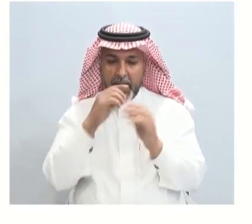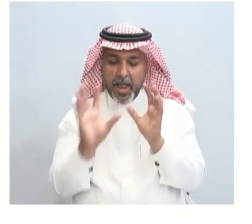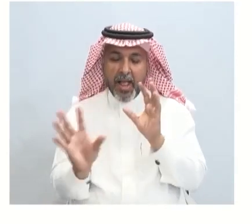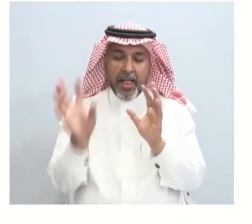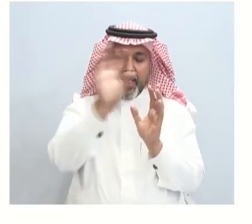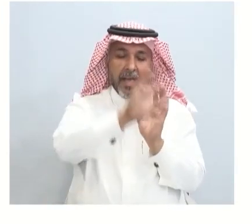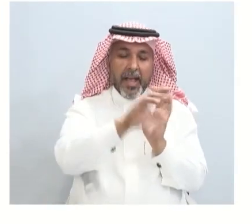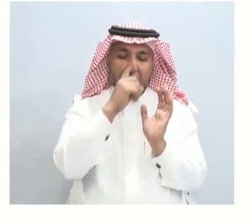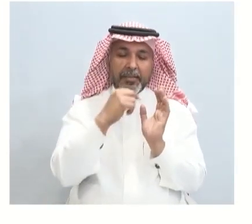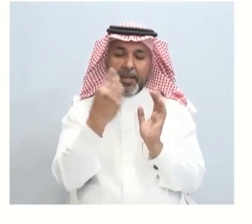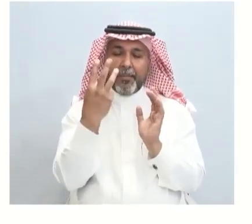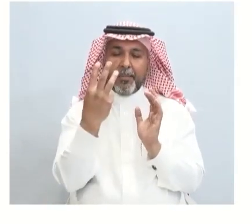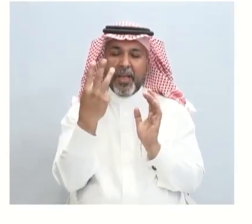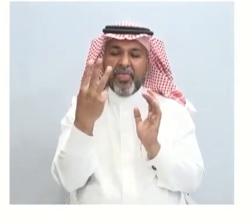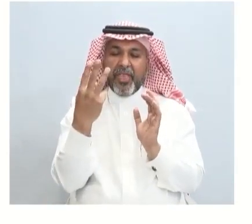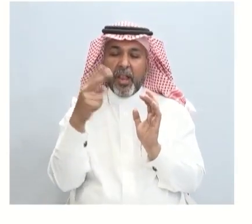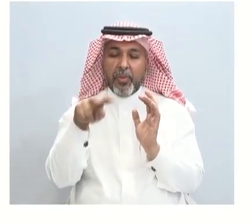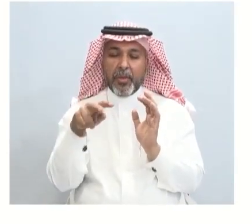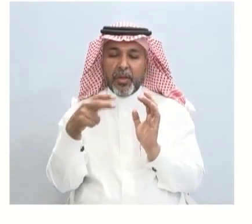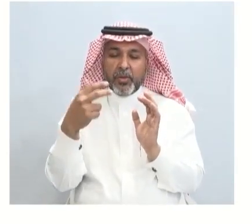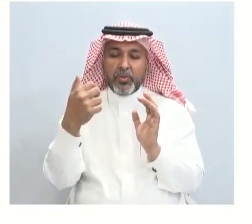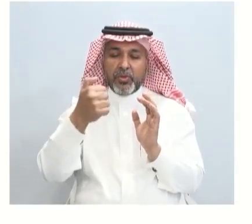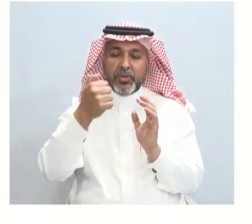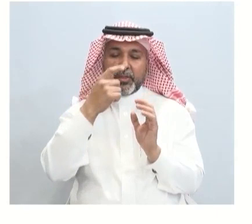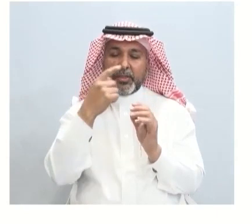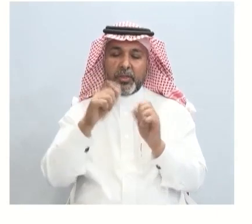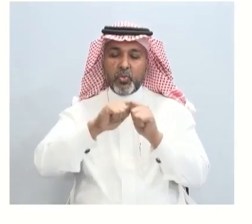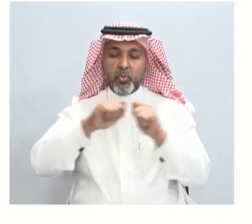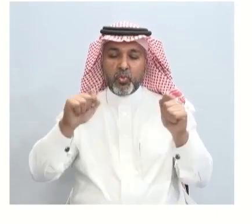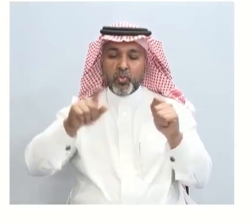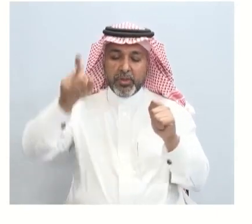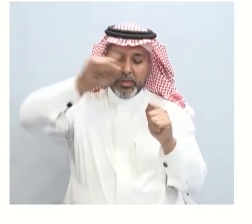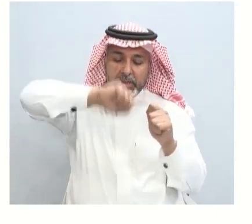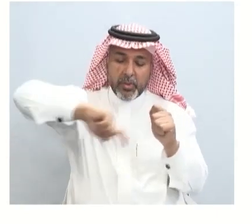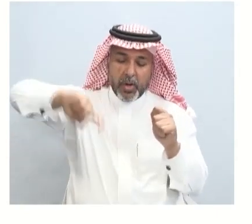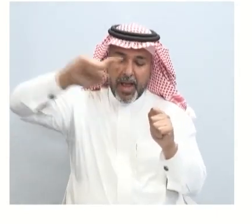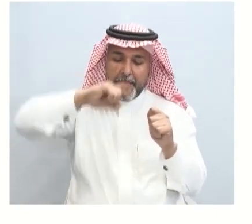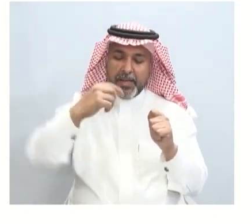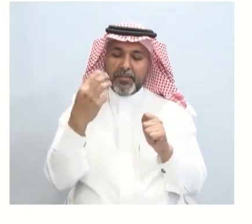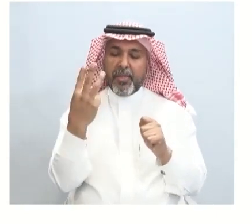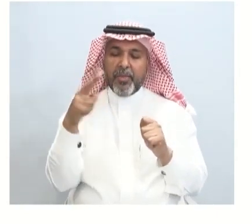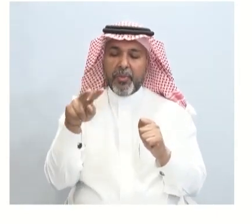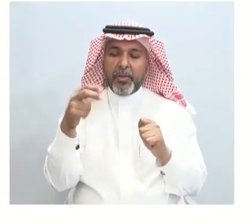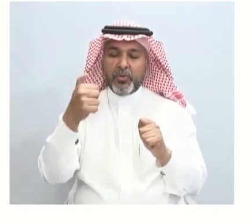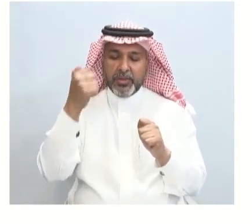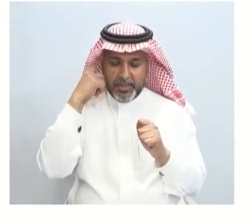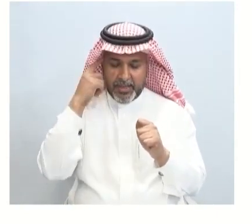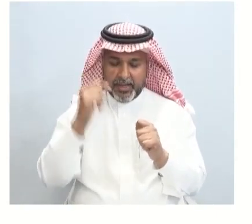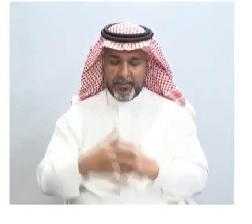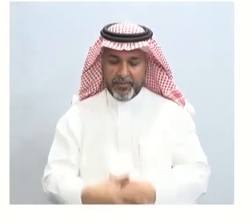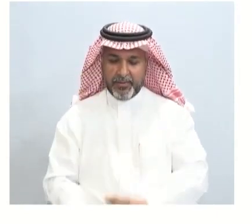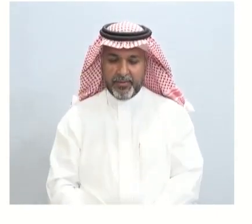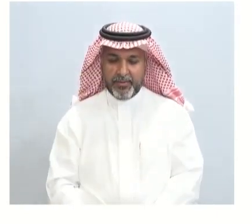ياخذ 360 درجه وبالتالي طول الدوره حتكون اللي هو 360 درجه